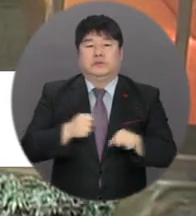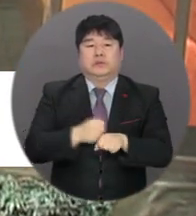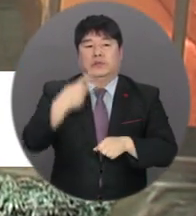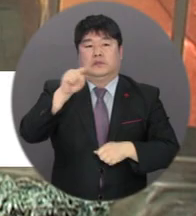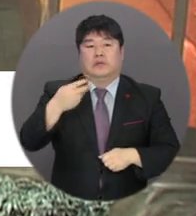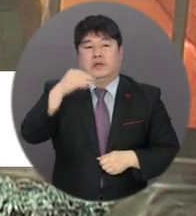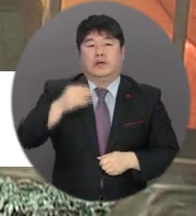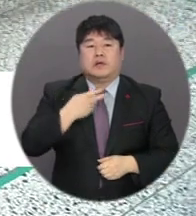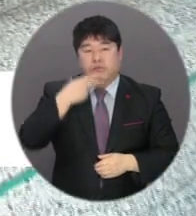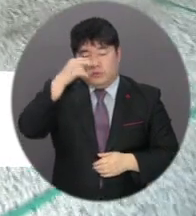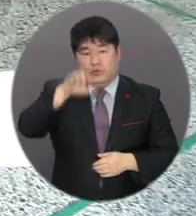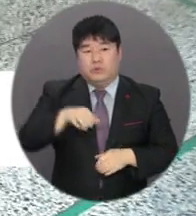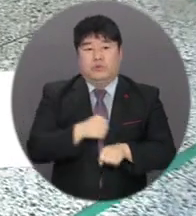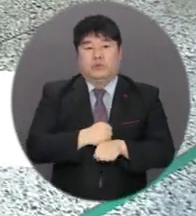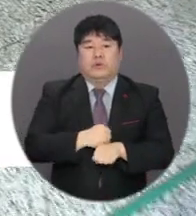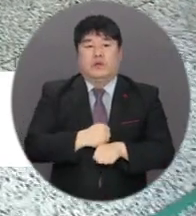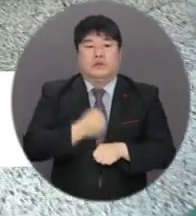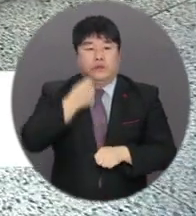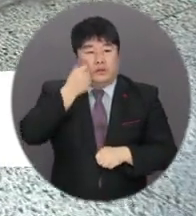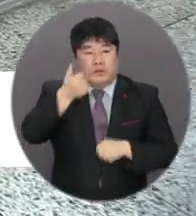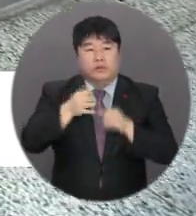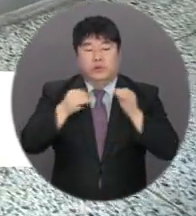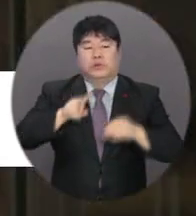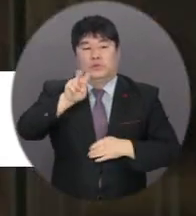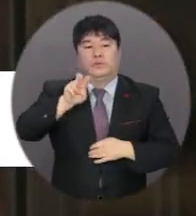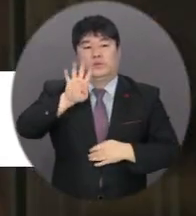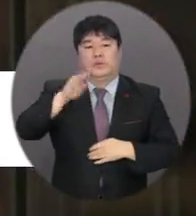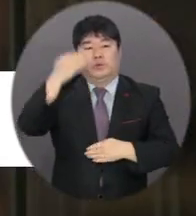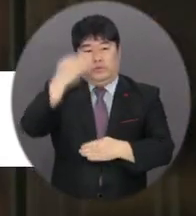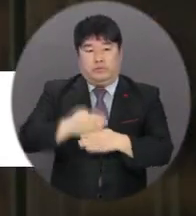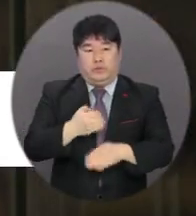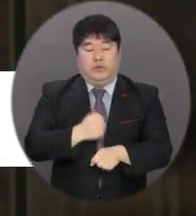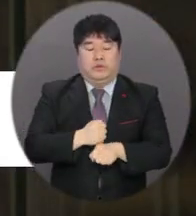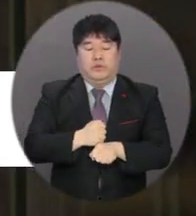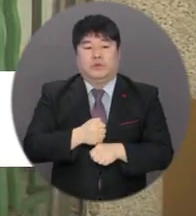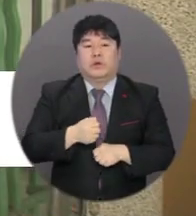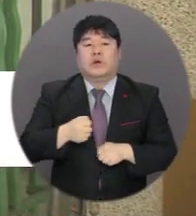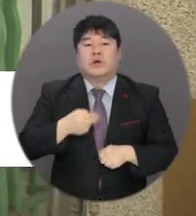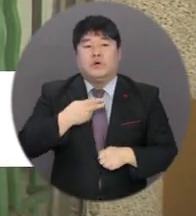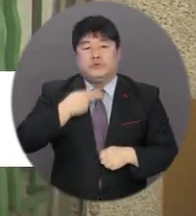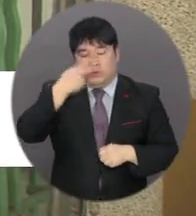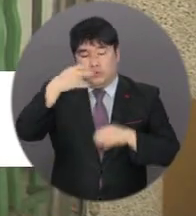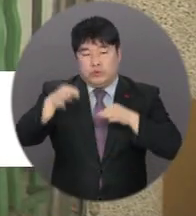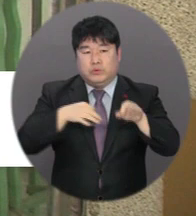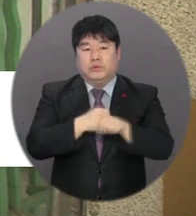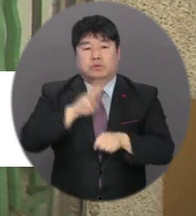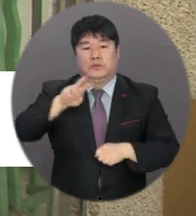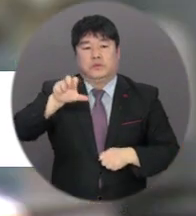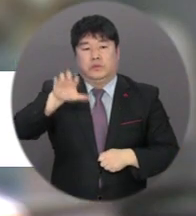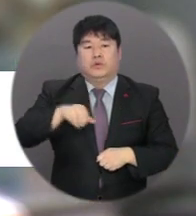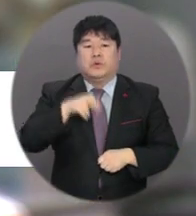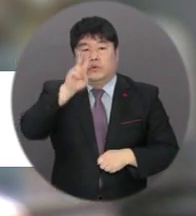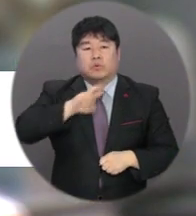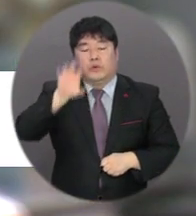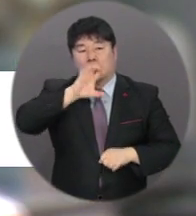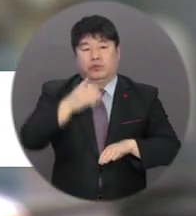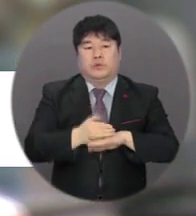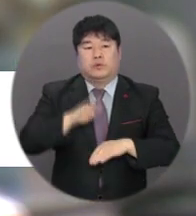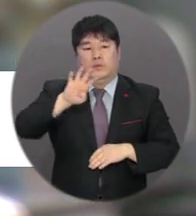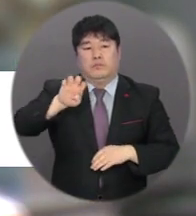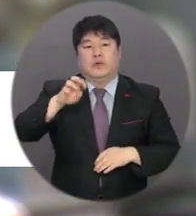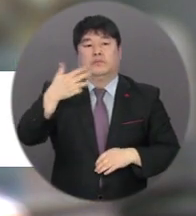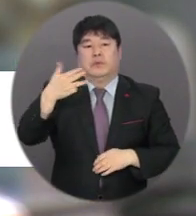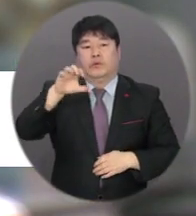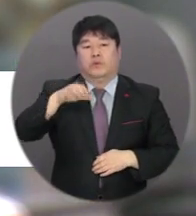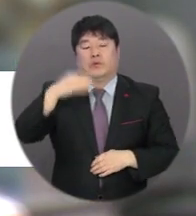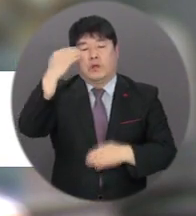단란주점은 최근 5달 동안 24곳이 문을 닫았고 유흥주점은 35곳, 노래연습장은 48곳이